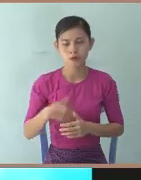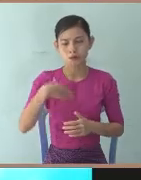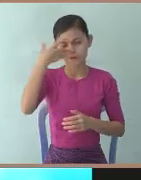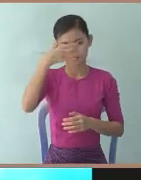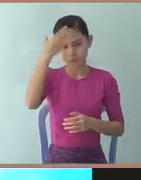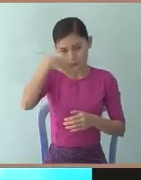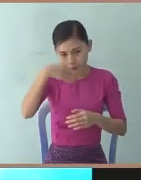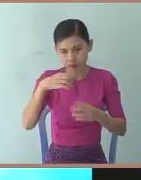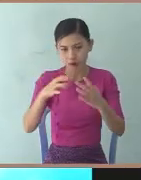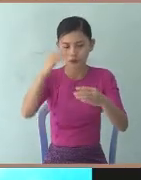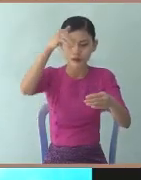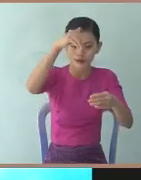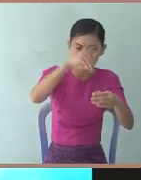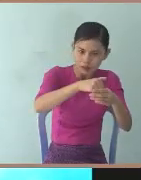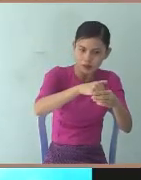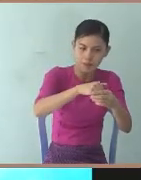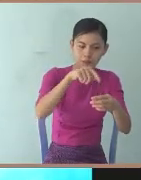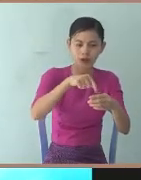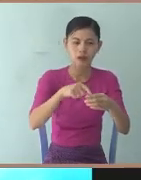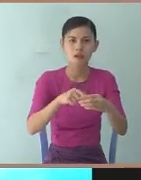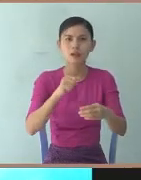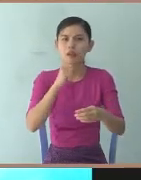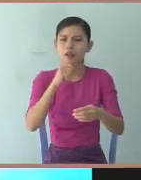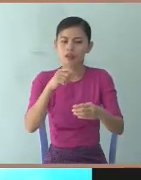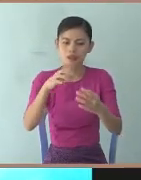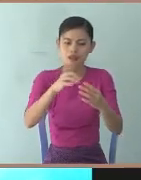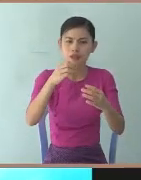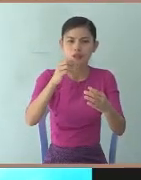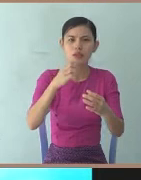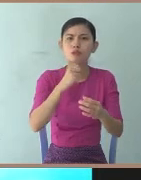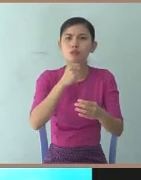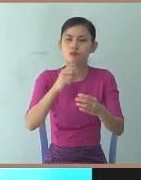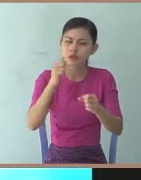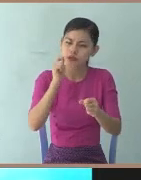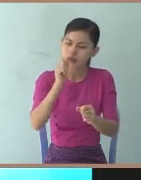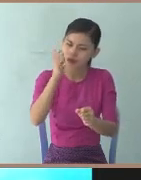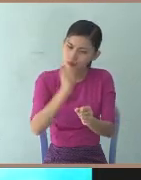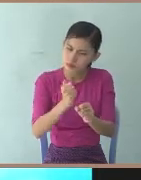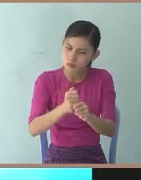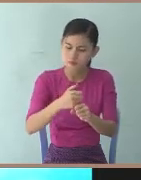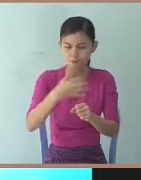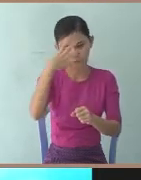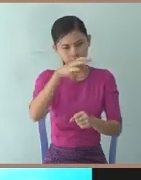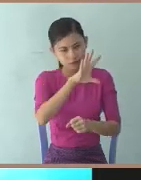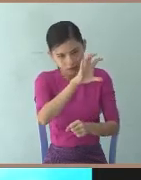ခုကိုကိုရိုင်းကလည်းပေါ့နော်ဟိုပြီးလိုက်ရဲ့မီးတပြားမရှုံးရအောင်လေအောင်ကိုယ်လည်းအတက်နိုင်ဆုံးတော့